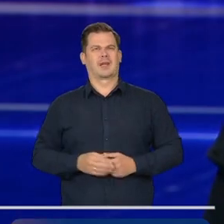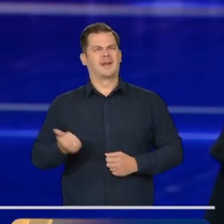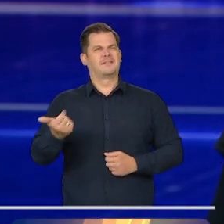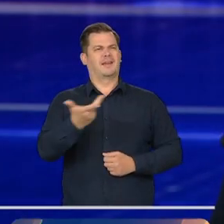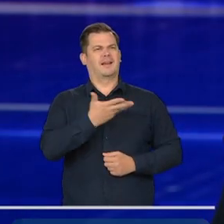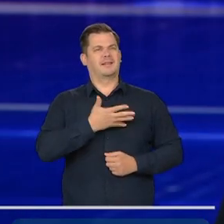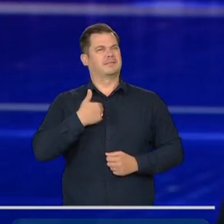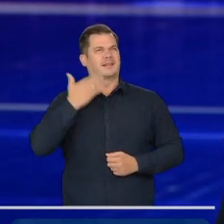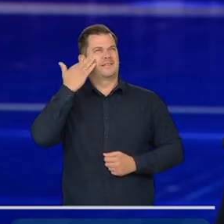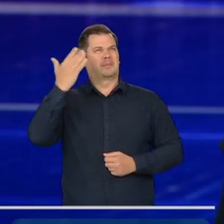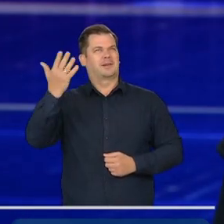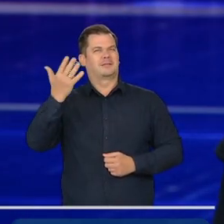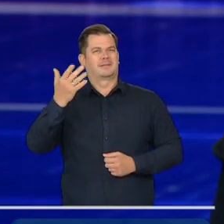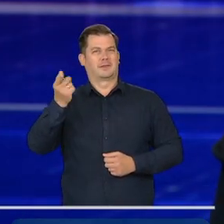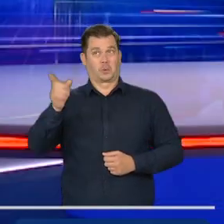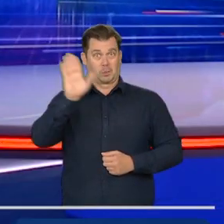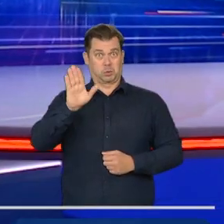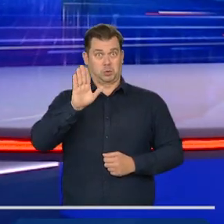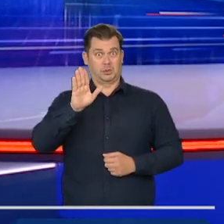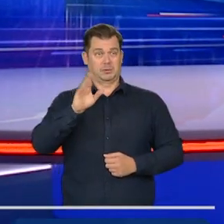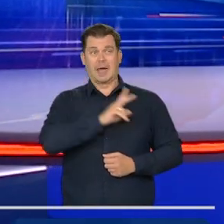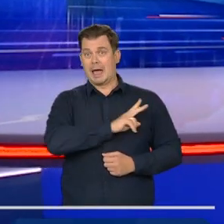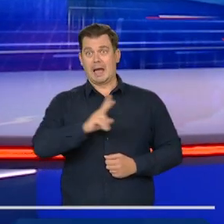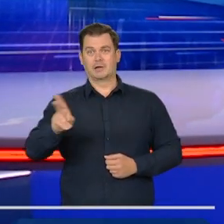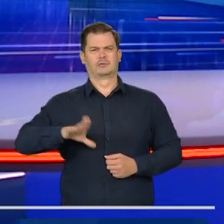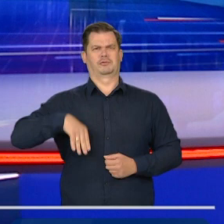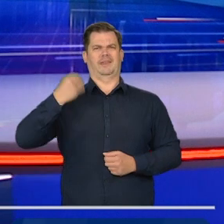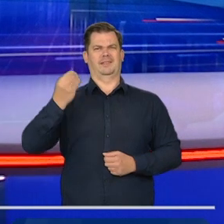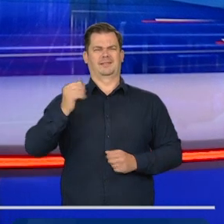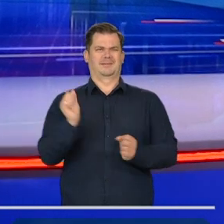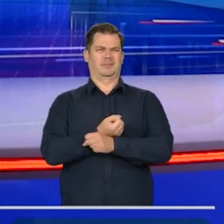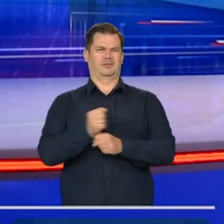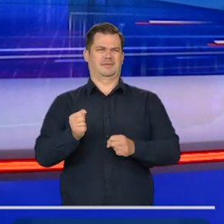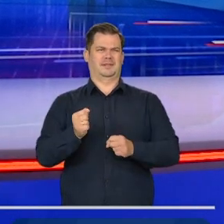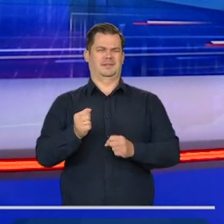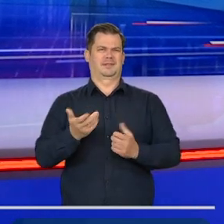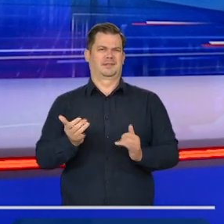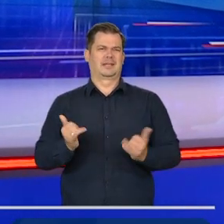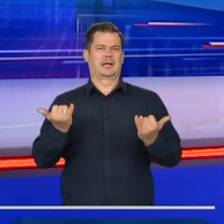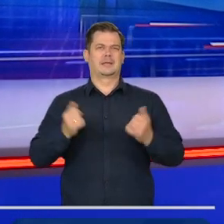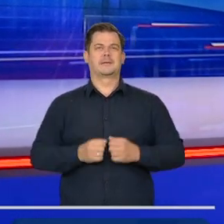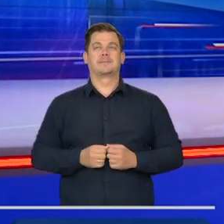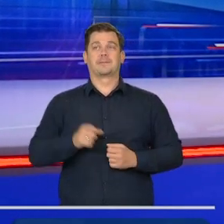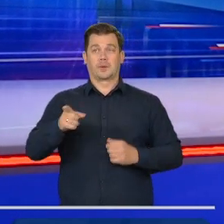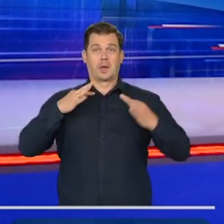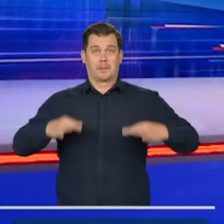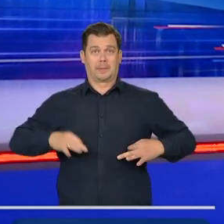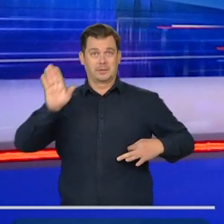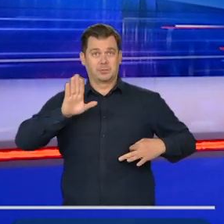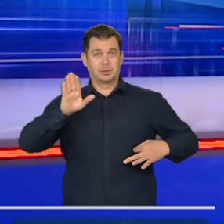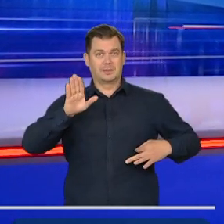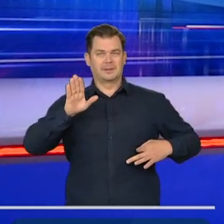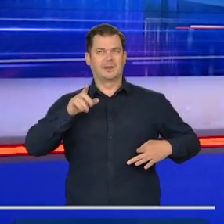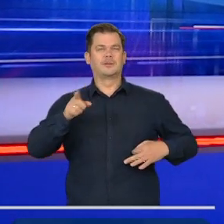może sobie wyobrazić tego, że Pan Bóg powiedział, wszyscy będziecie świętymi ze mną. Pan Bóg to jest, mówię,